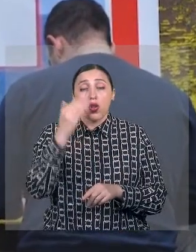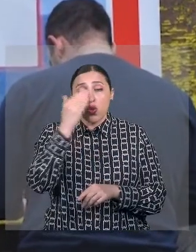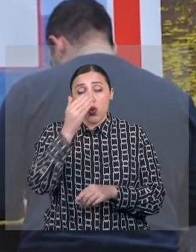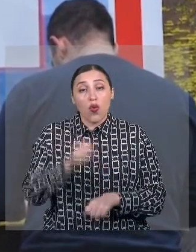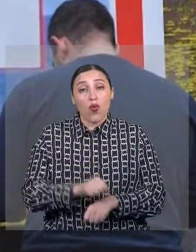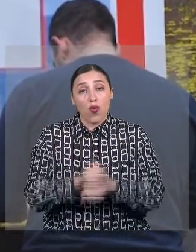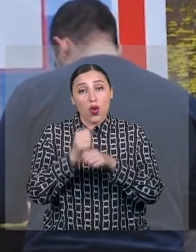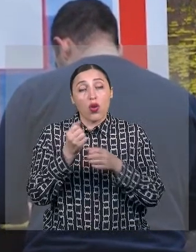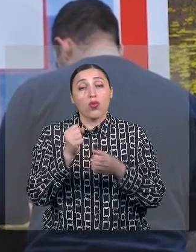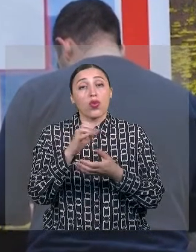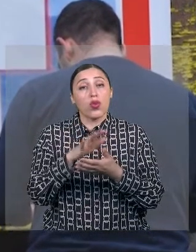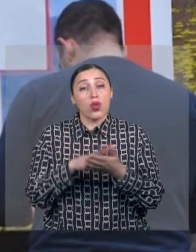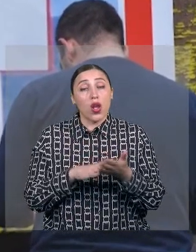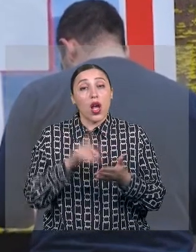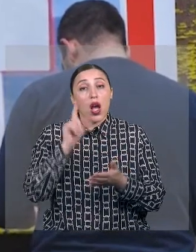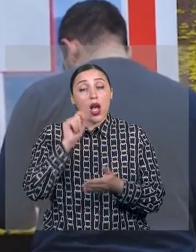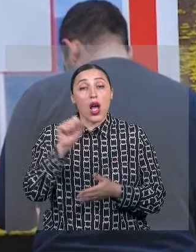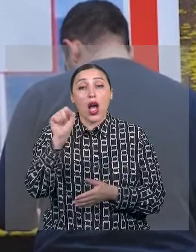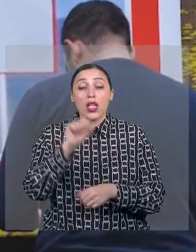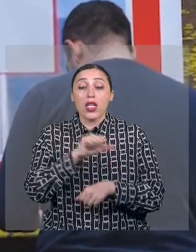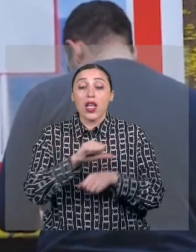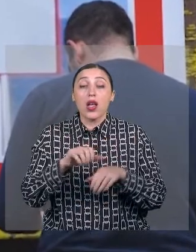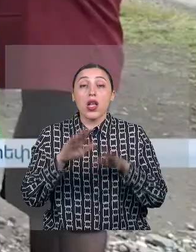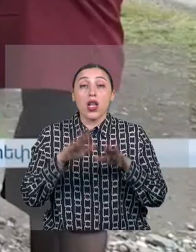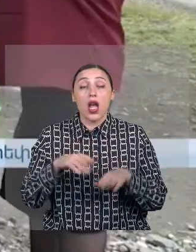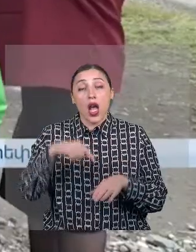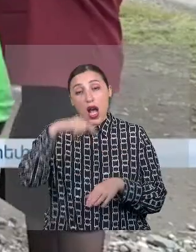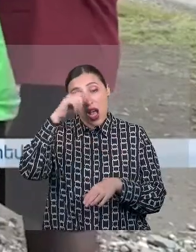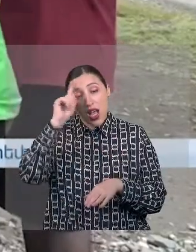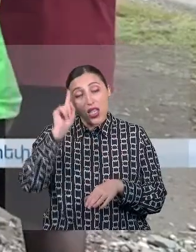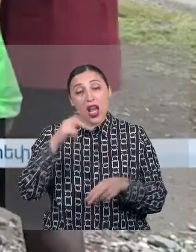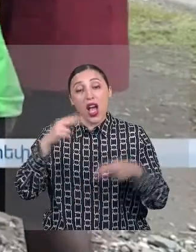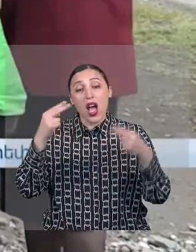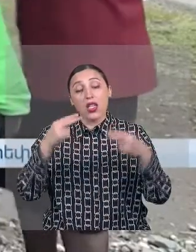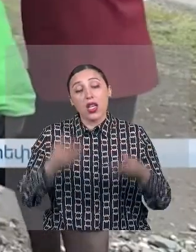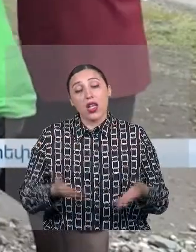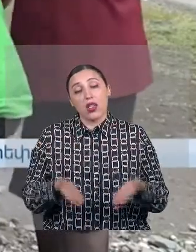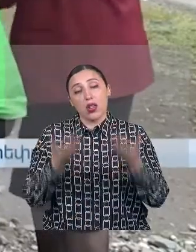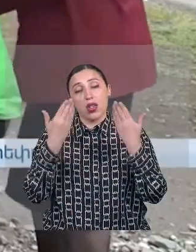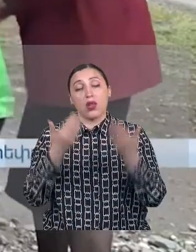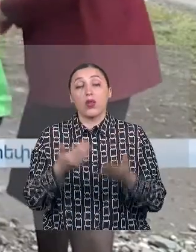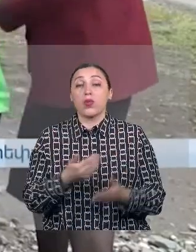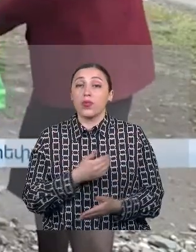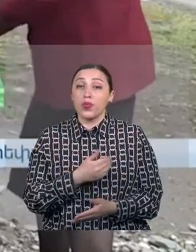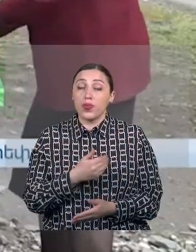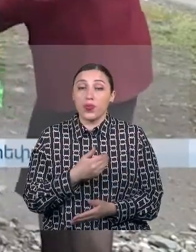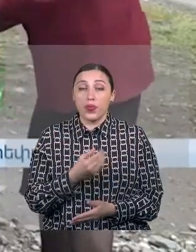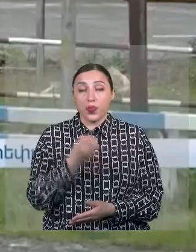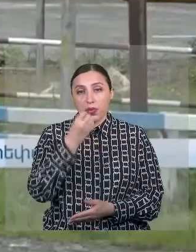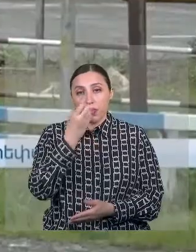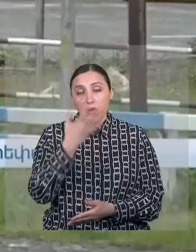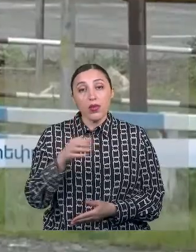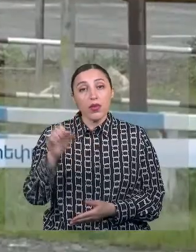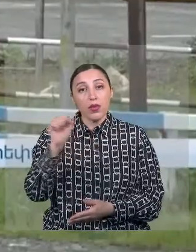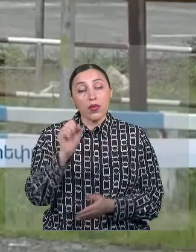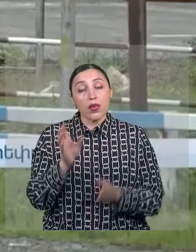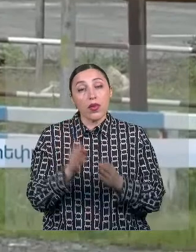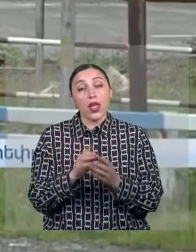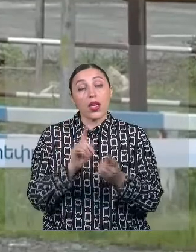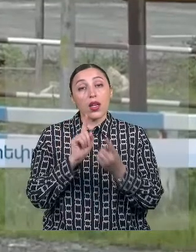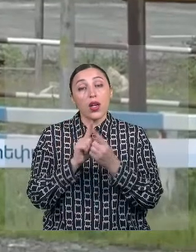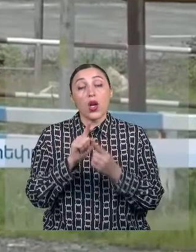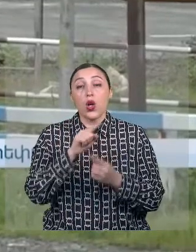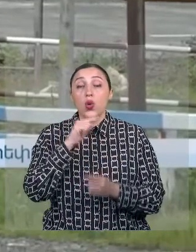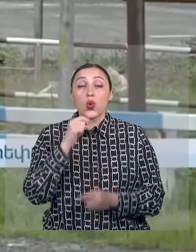անցկացնել։ Հայաստան-Արցախ սահմանագծին տեղադրված ադրբեջանական անցակետը հանելու պահանջով։ Բաքվի և Ստեփանակերտի հետ